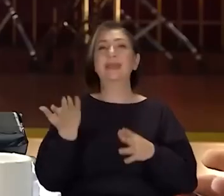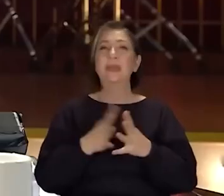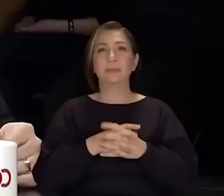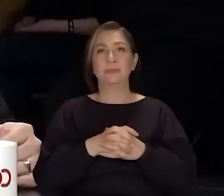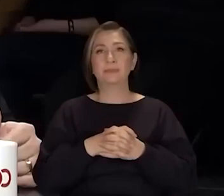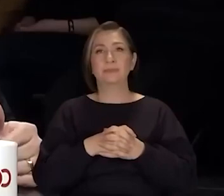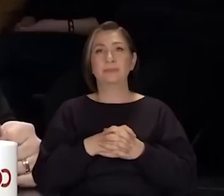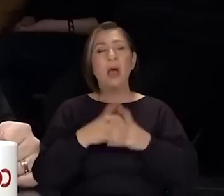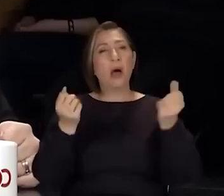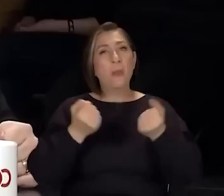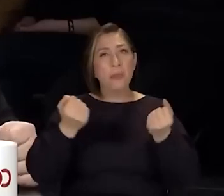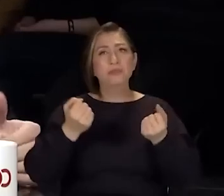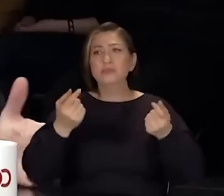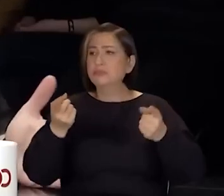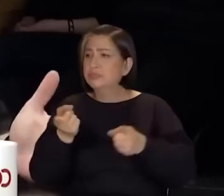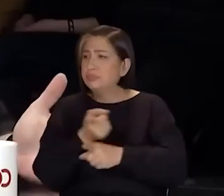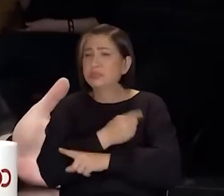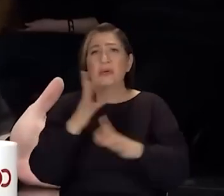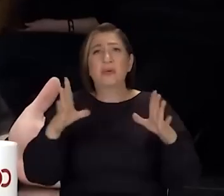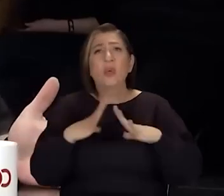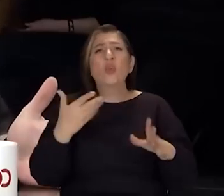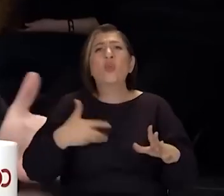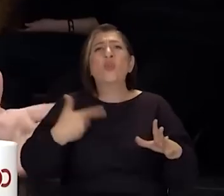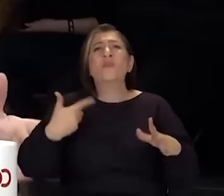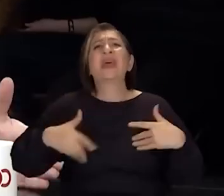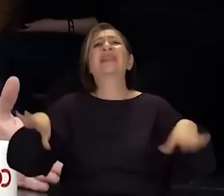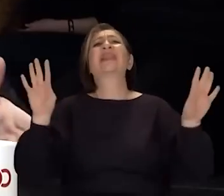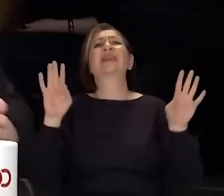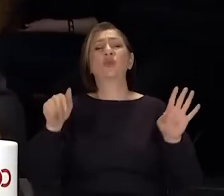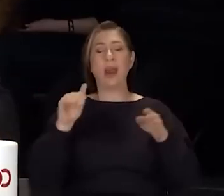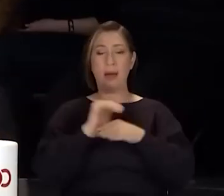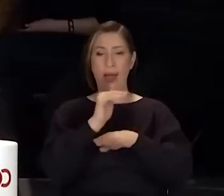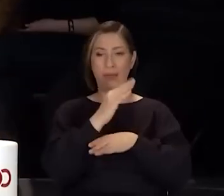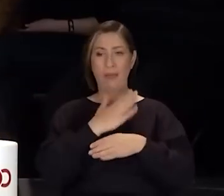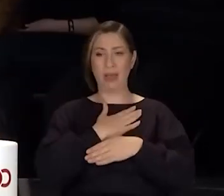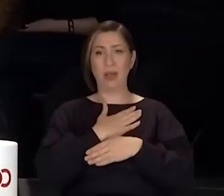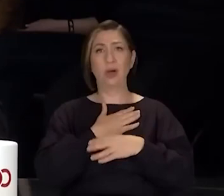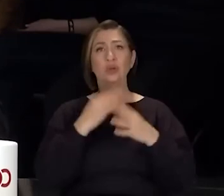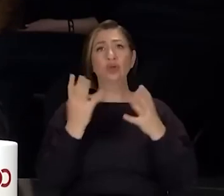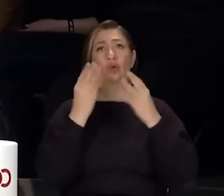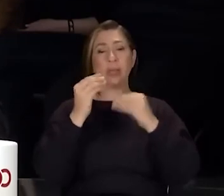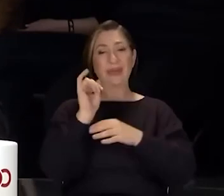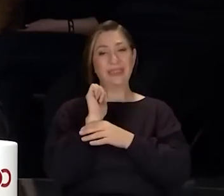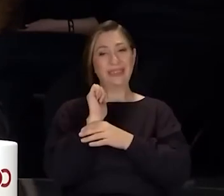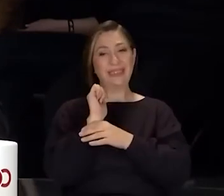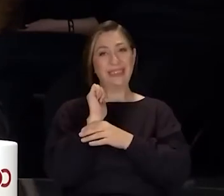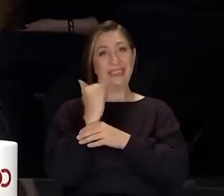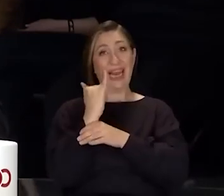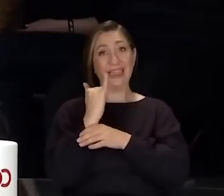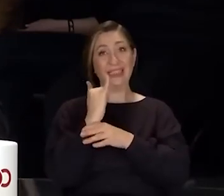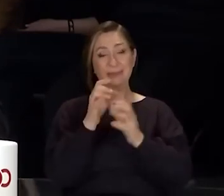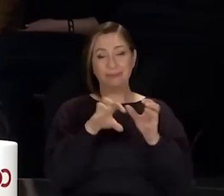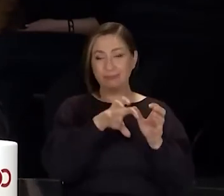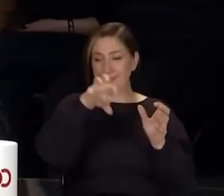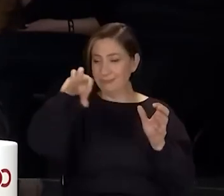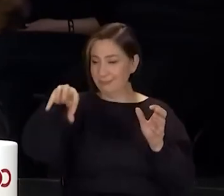yani. Arabam, bilmem ne, ıvırım zıvırım umurumda değil. Şimdi hayat beni çok güzel bir sanat alanına